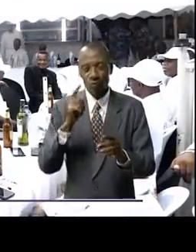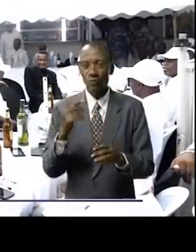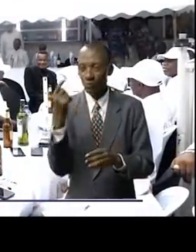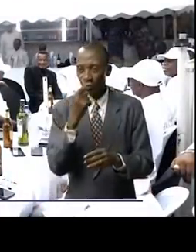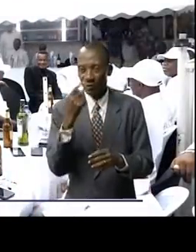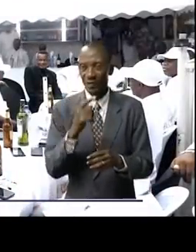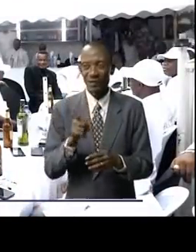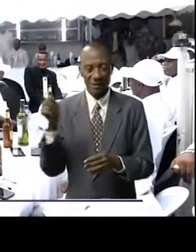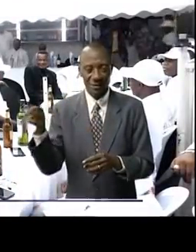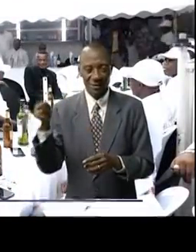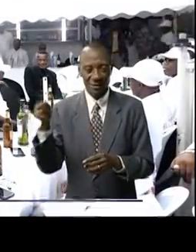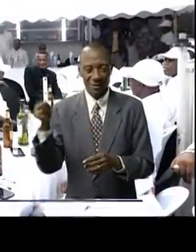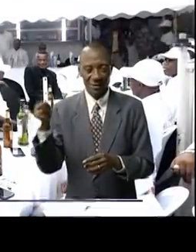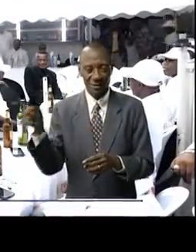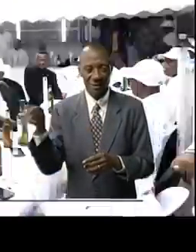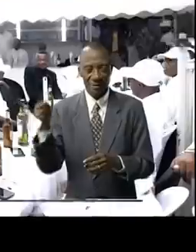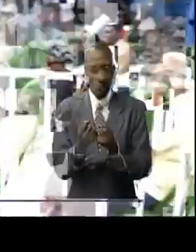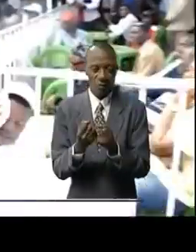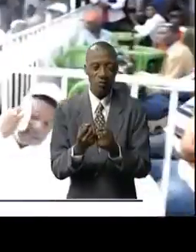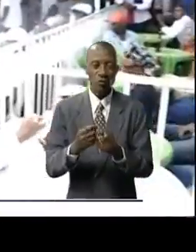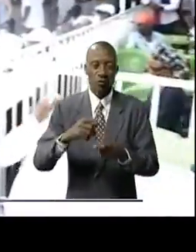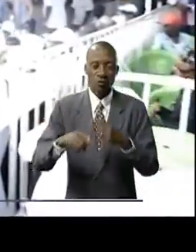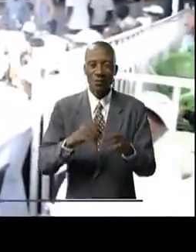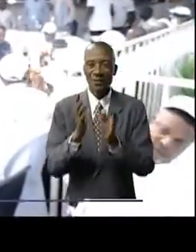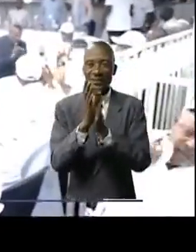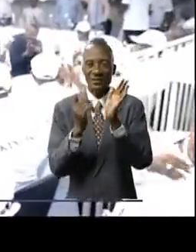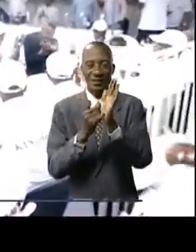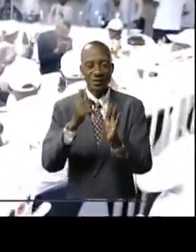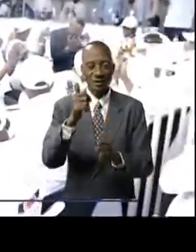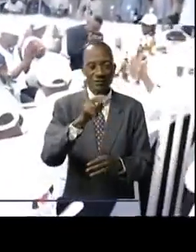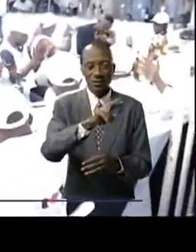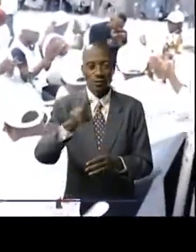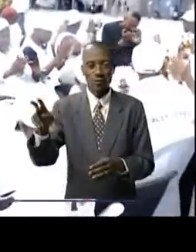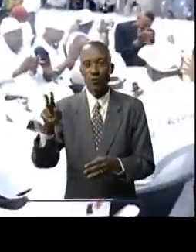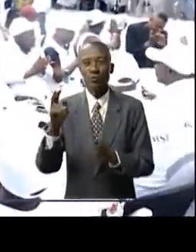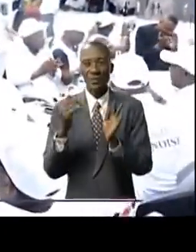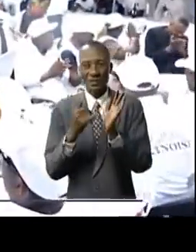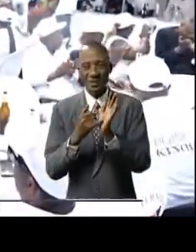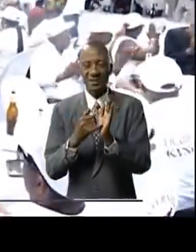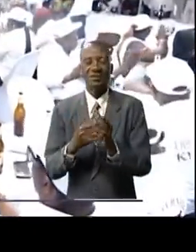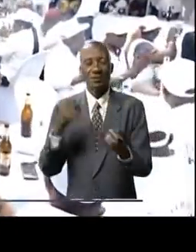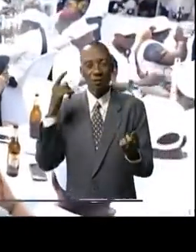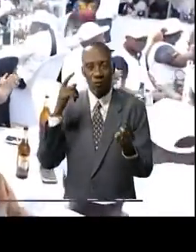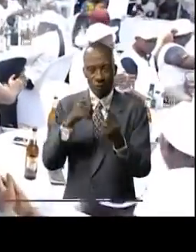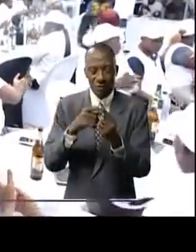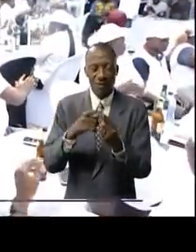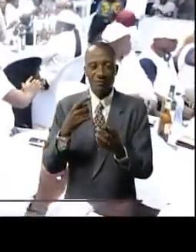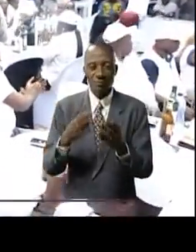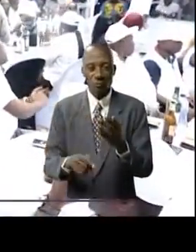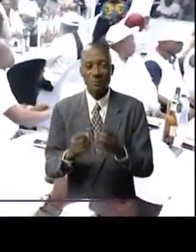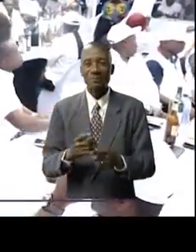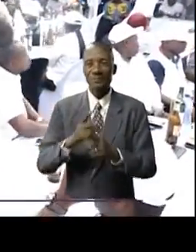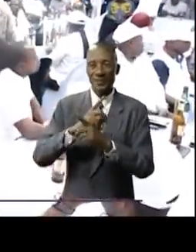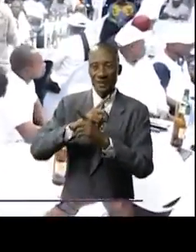cette association a été créée le 16 janvier 2010 avec triple objectif, à savoir la défense